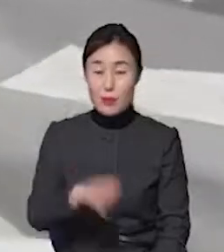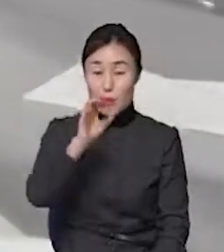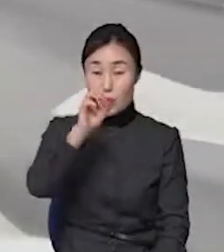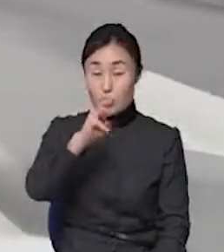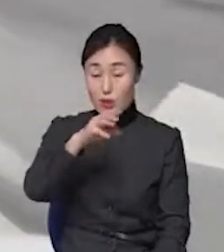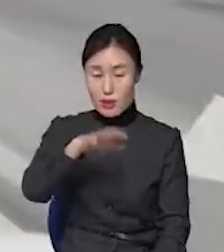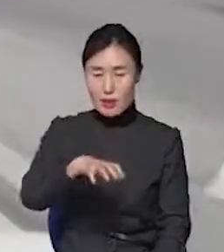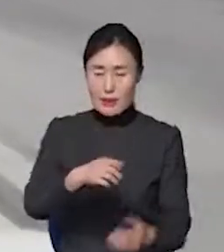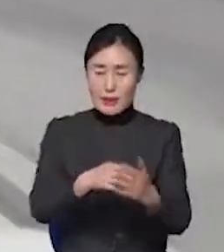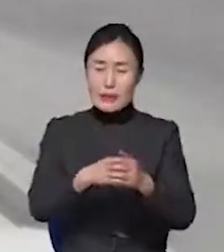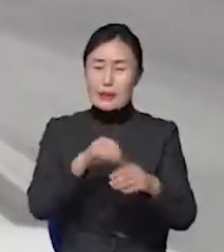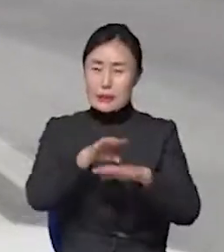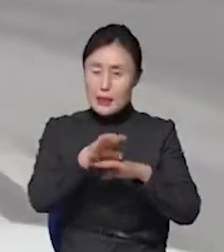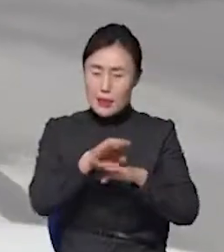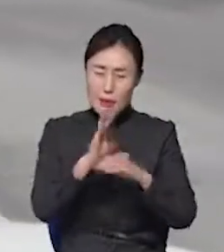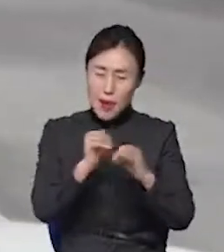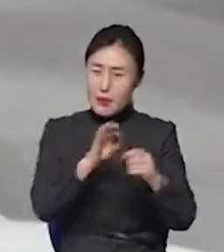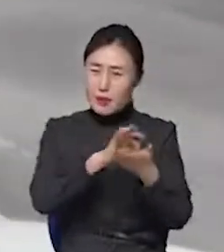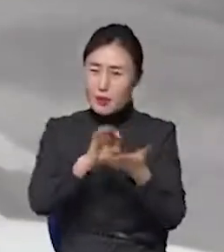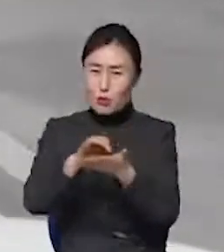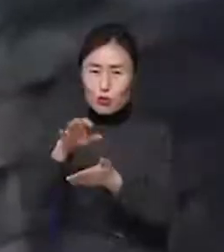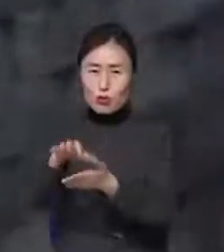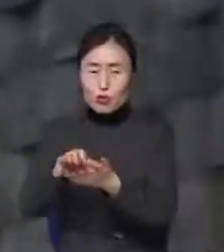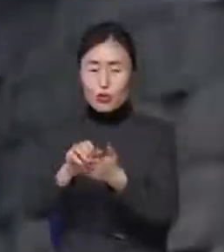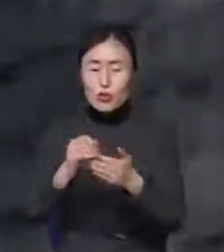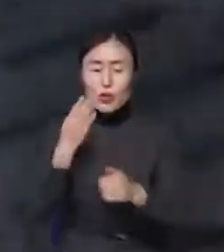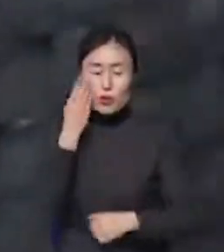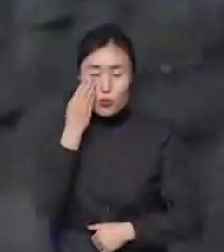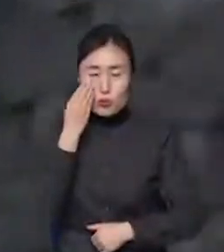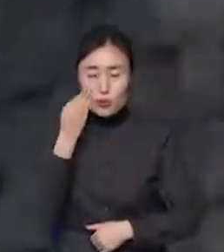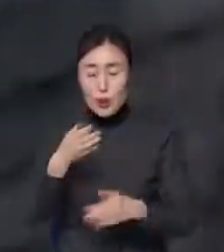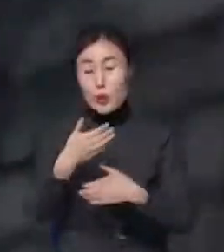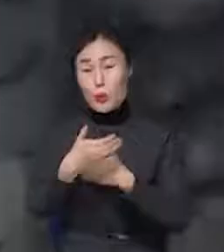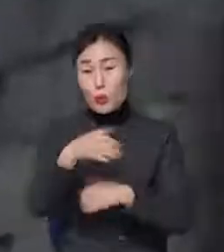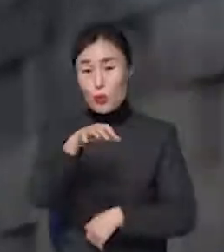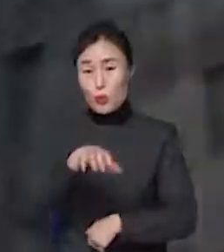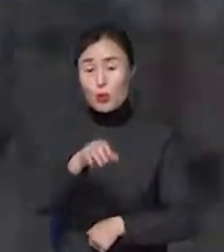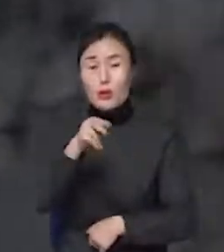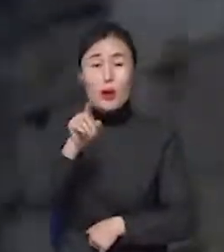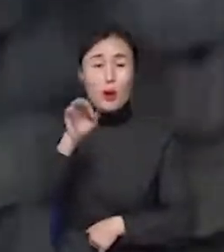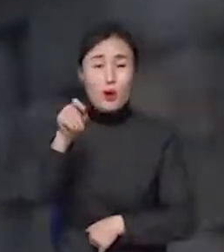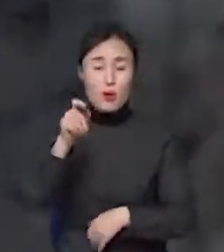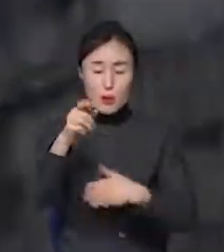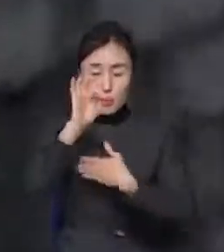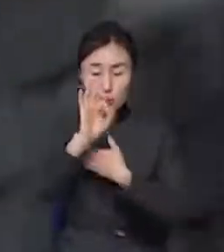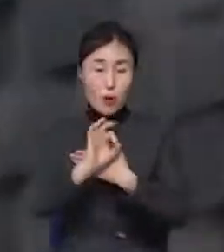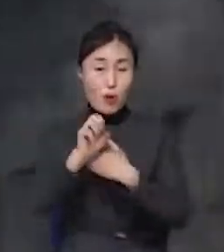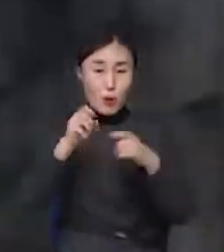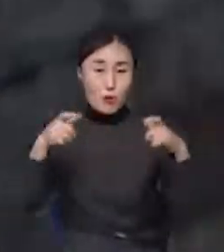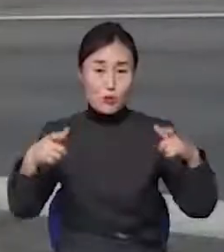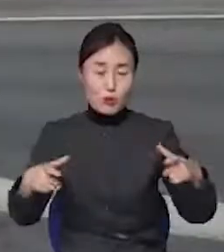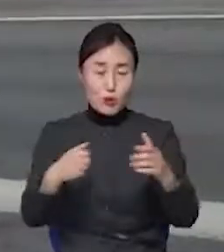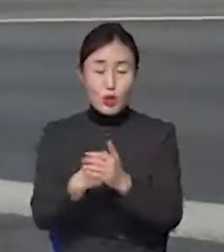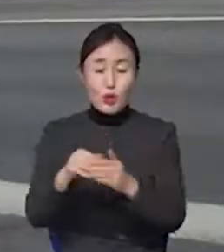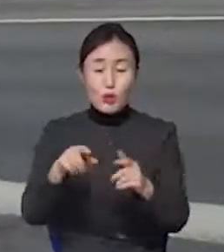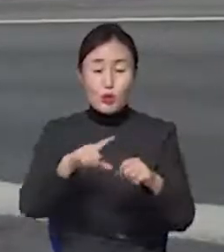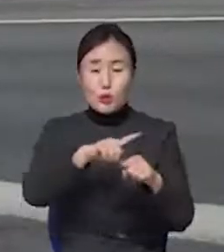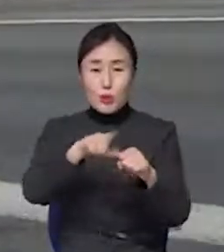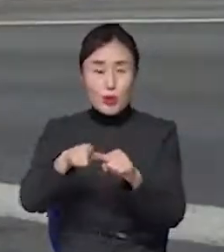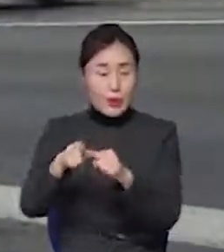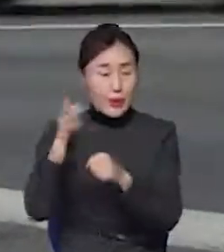광주에서 차량 통행량이 많기로 소문난 제2순환도로 석광주역 아이시입니다. 주변 아파트 단지의 차량 소음 피해를 막기